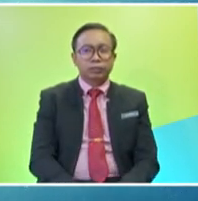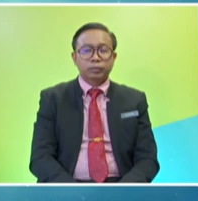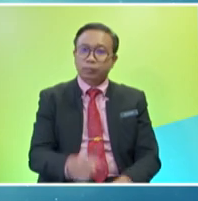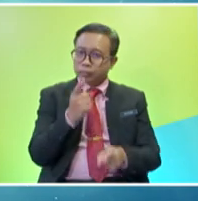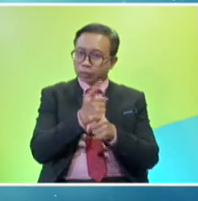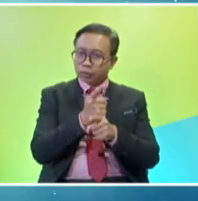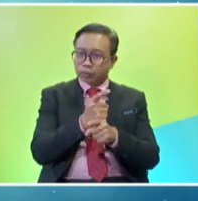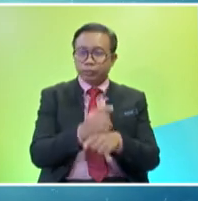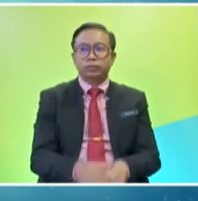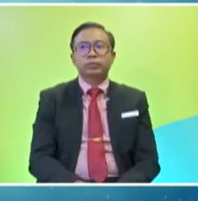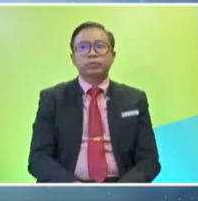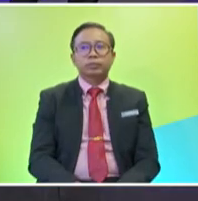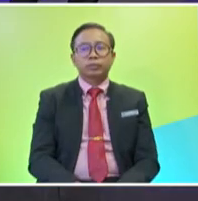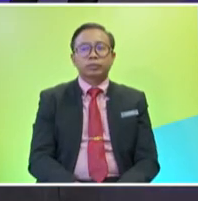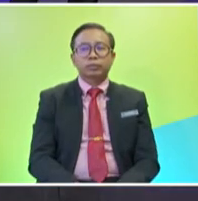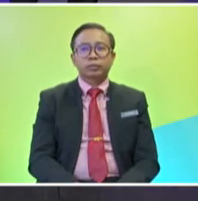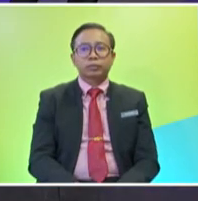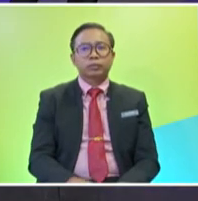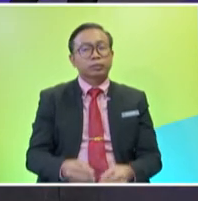betul betul